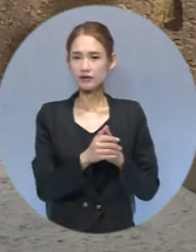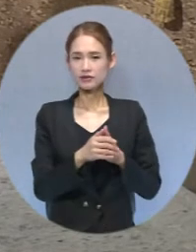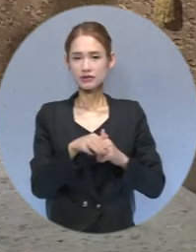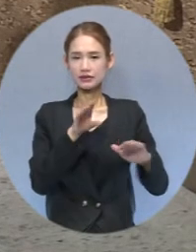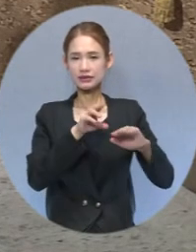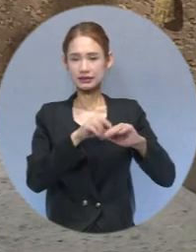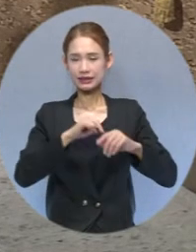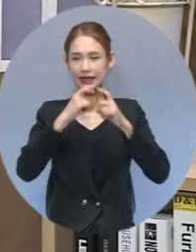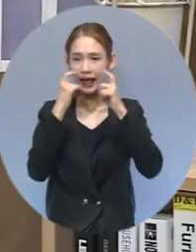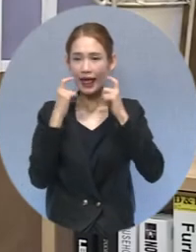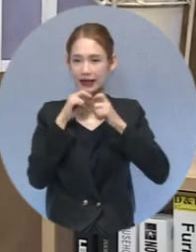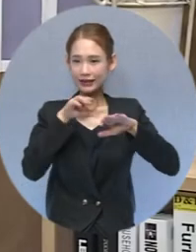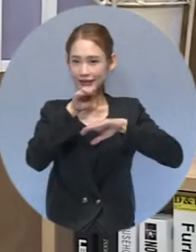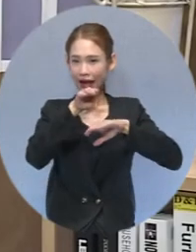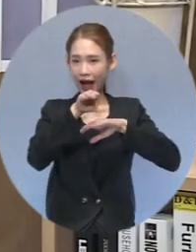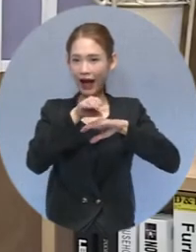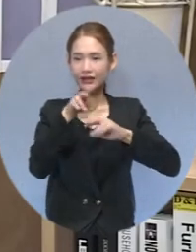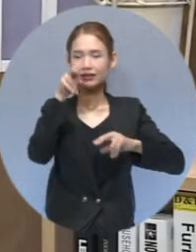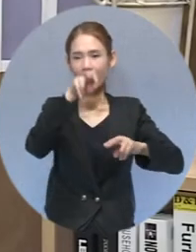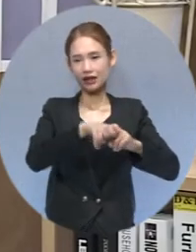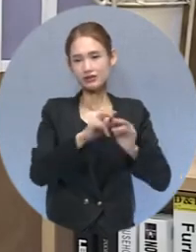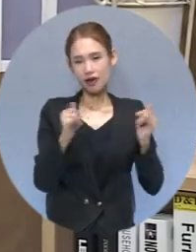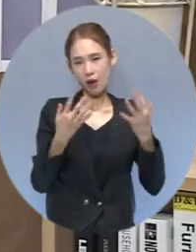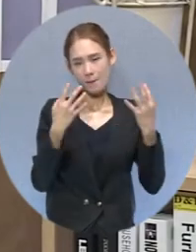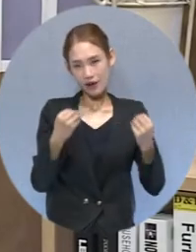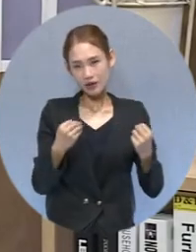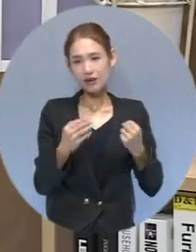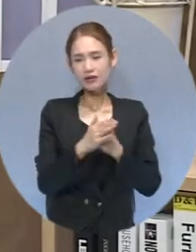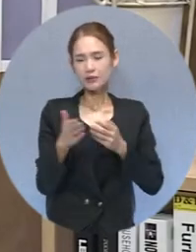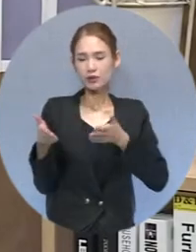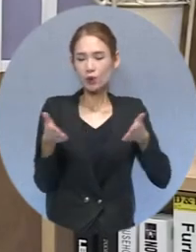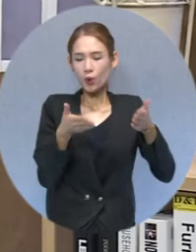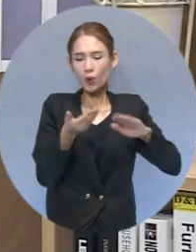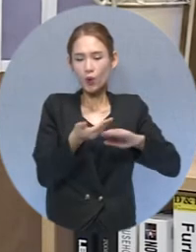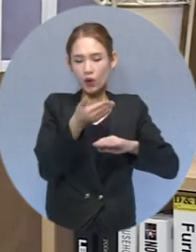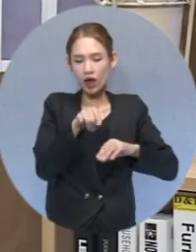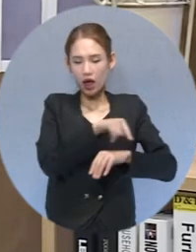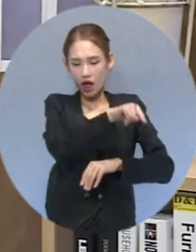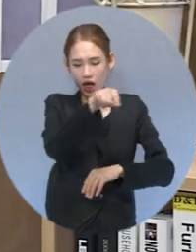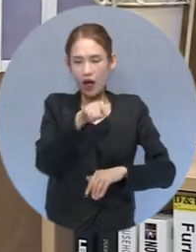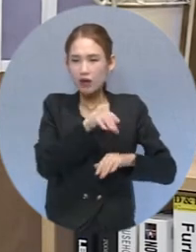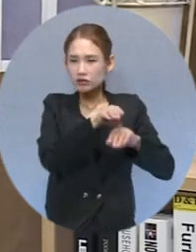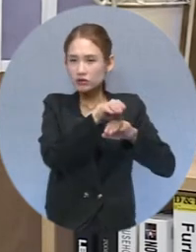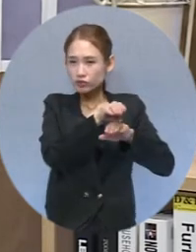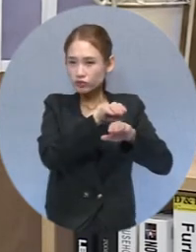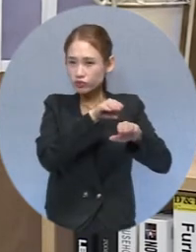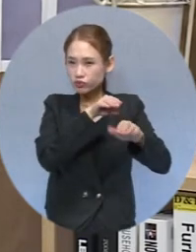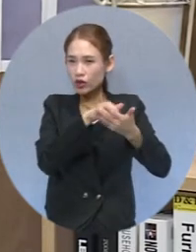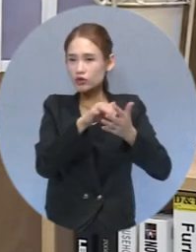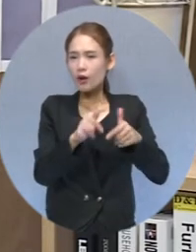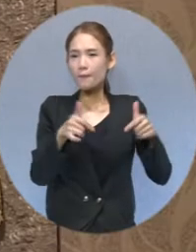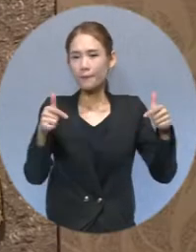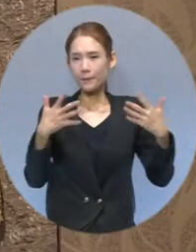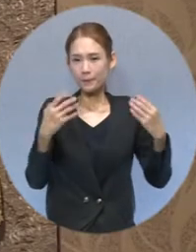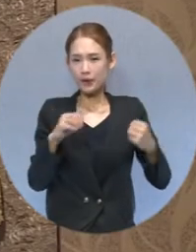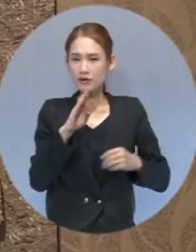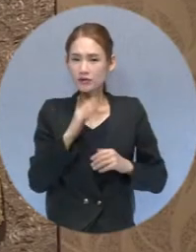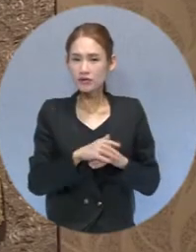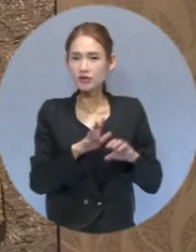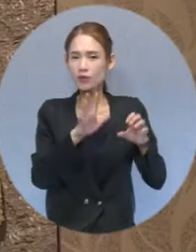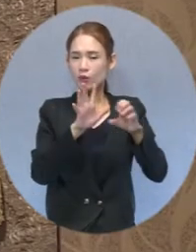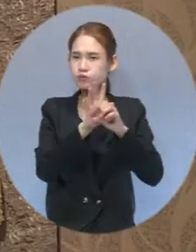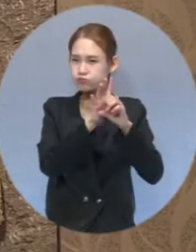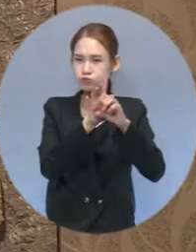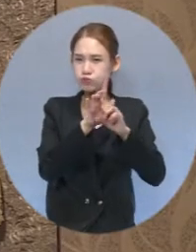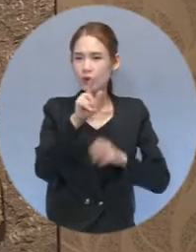이용하시는 분들이 많다 보니까 교통에 이 도로 위에 자동차들이 좀 더 많아진 것 같은데 위원장님께서는 어떻게 생각하시나요? 일단 코로나19로